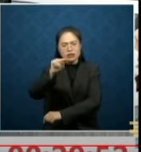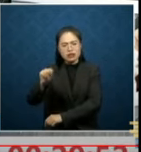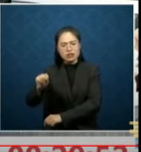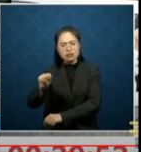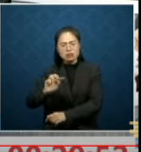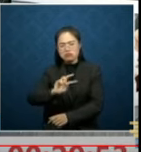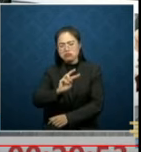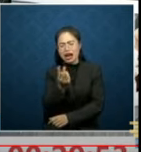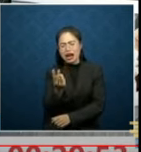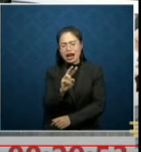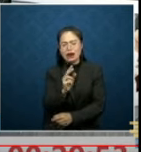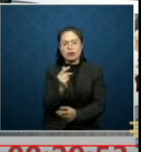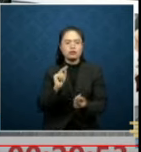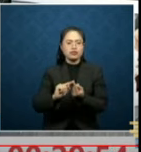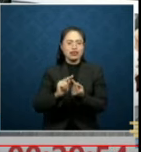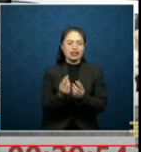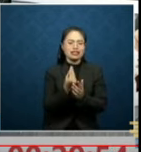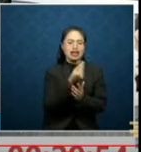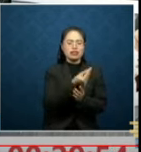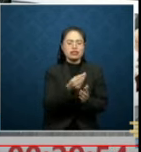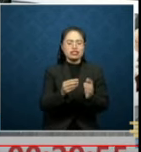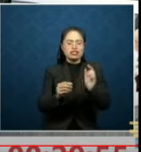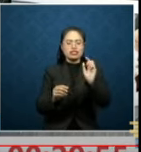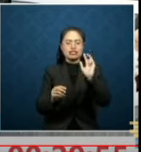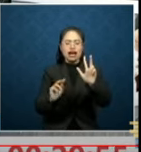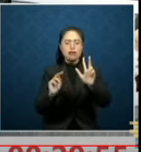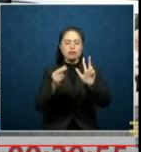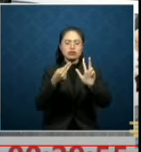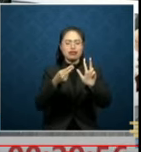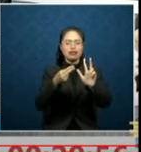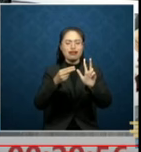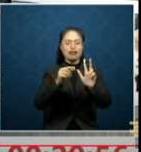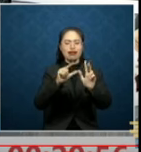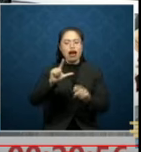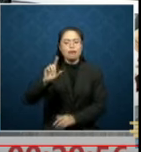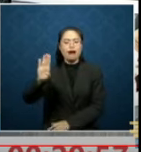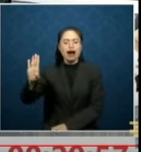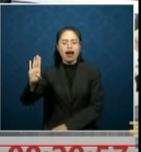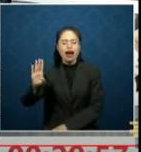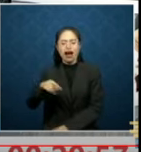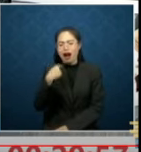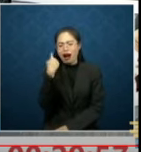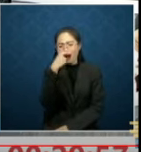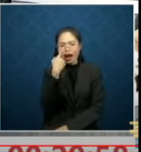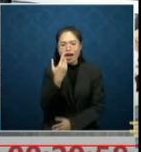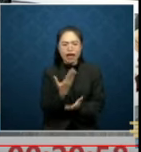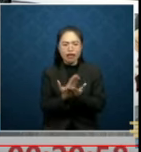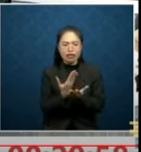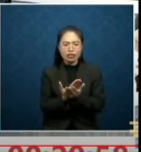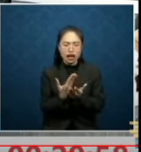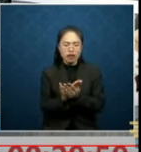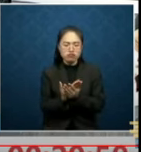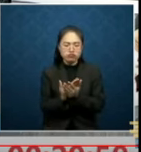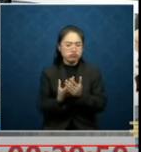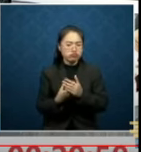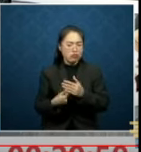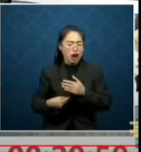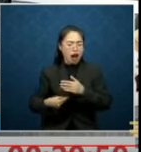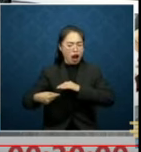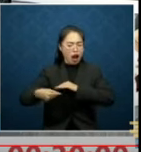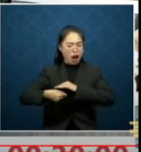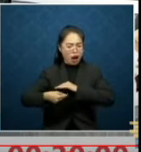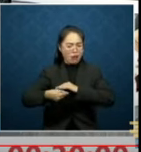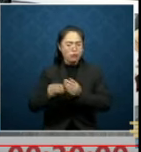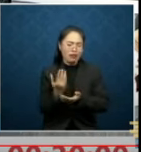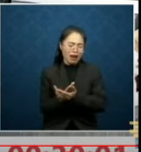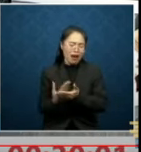ไปกับ 6% เป็นเงิน 30,000 ล้านบาทใครจะได้ประโยชน์กลุ่มทุนเครือข่ายพรรคการเมืองกลุ่มไหนนักการ